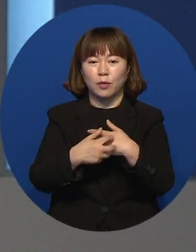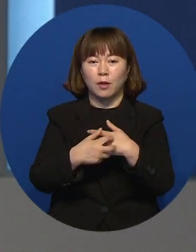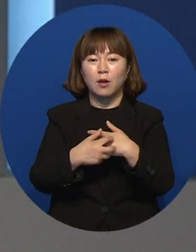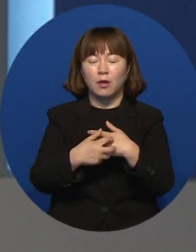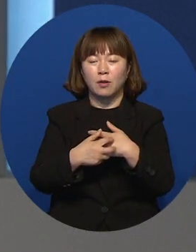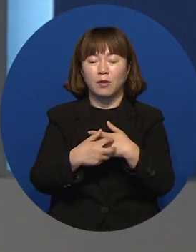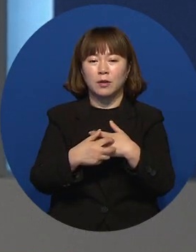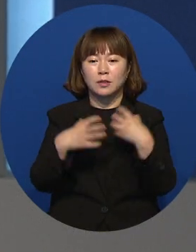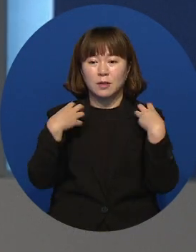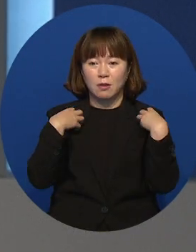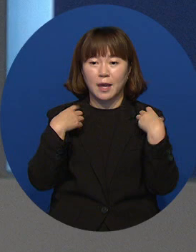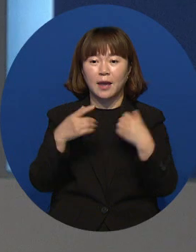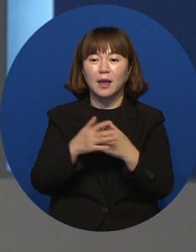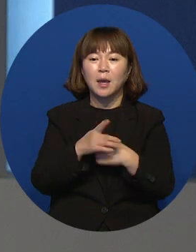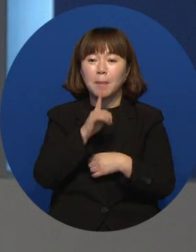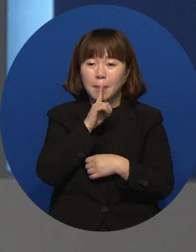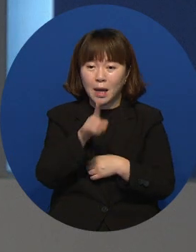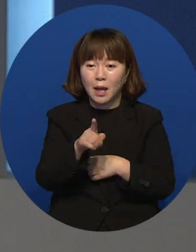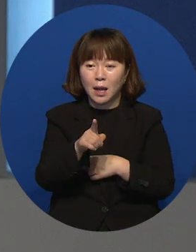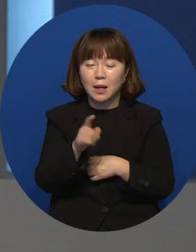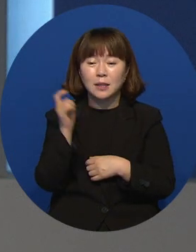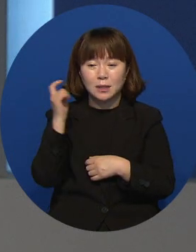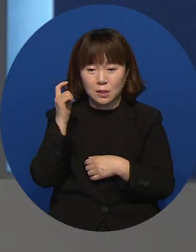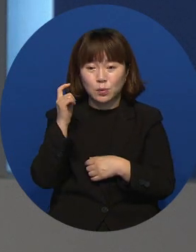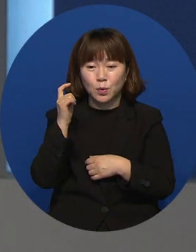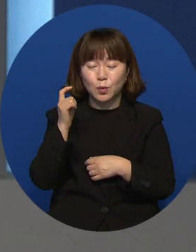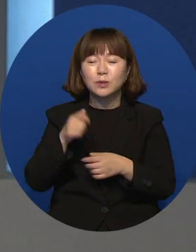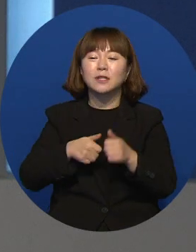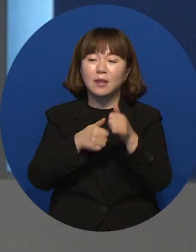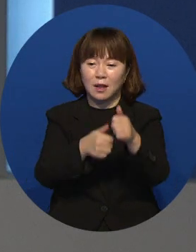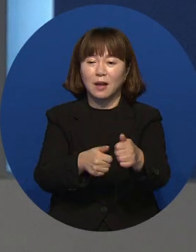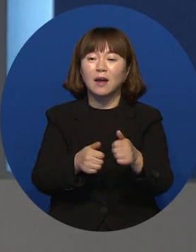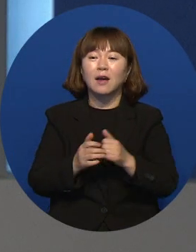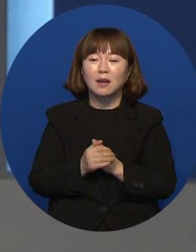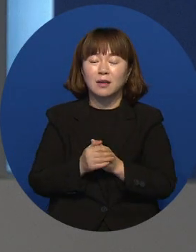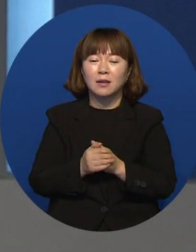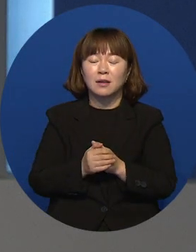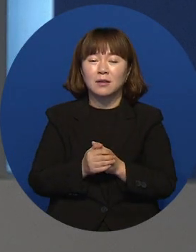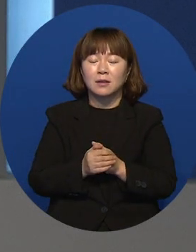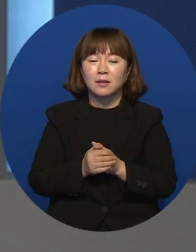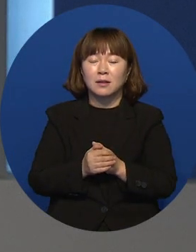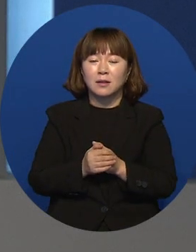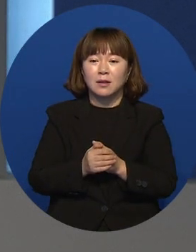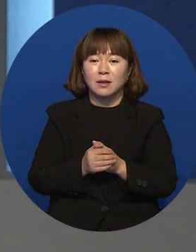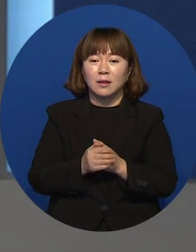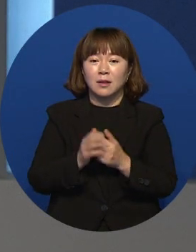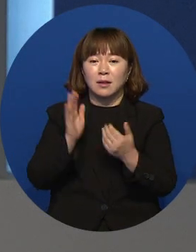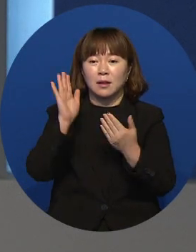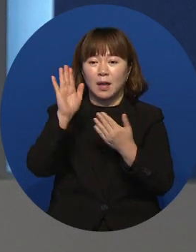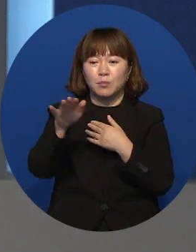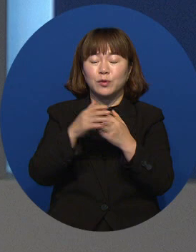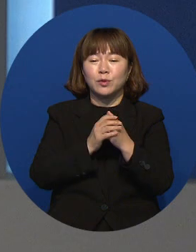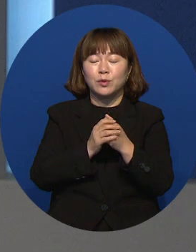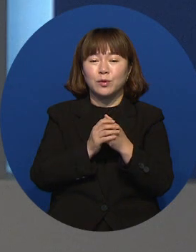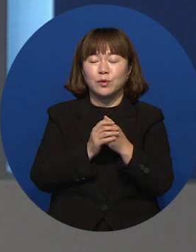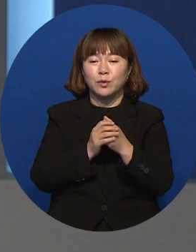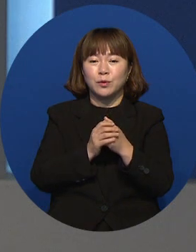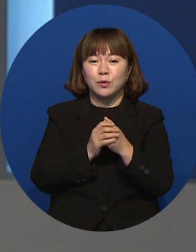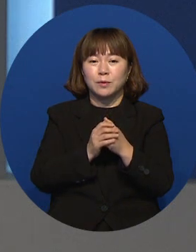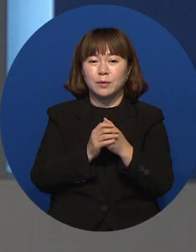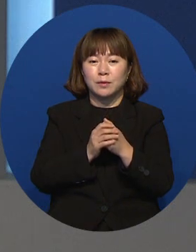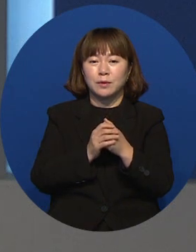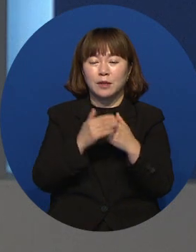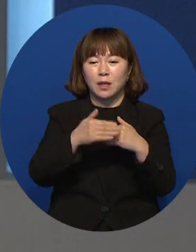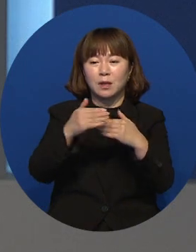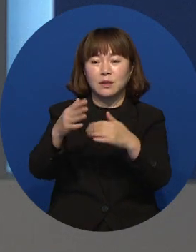없는 입장이고 요 예 어 근데 이것들이 앞으로 우리가 이제 미드 코랄 부코 나고 함께 산 되는데 앞으로